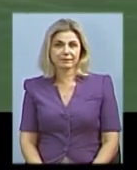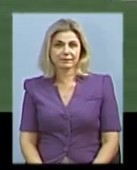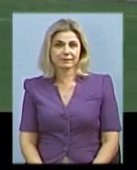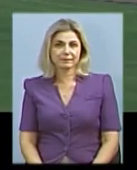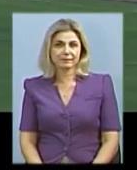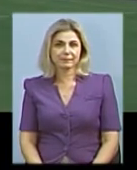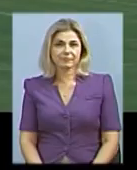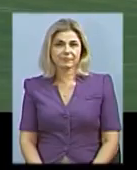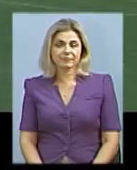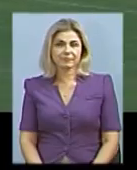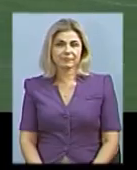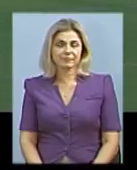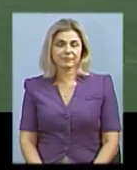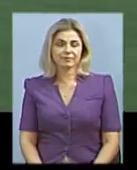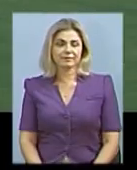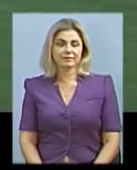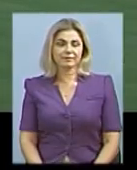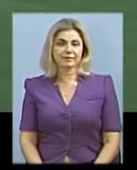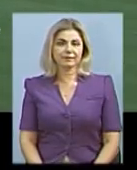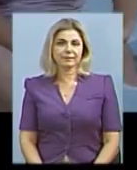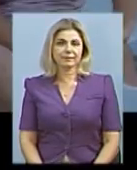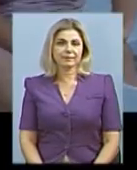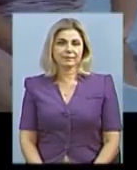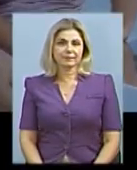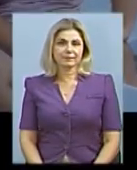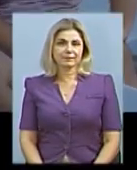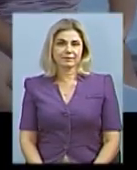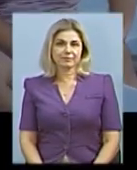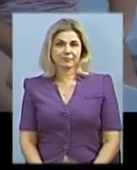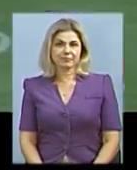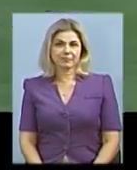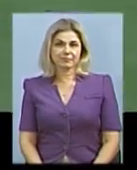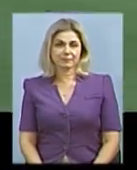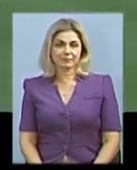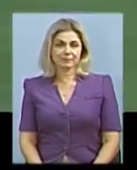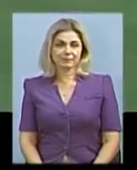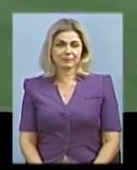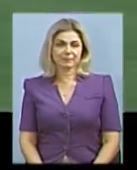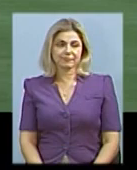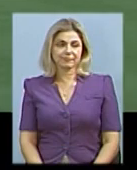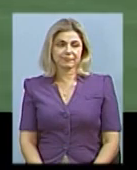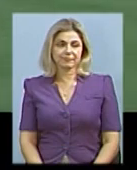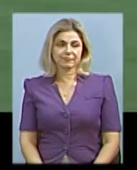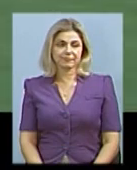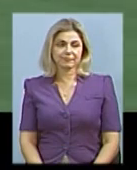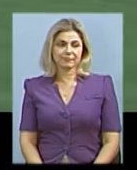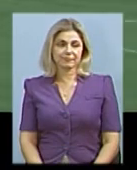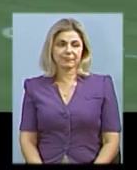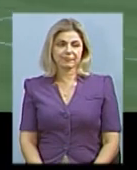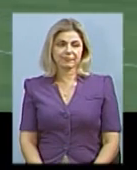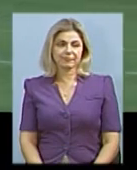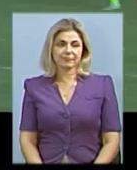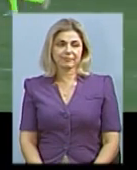Семенина виконував штрафний по центру з 20 метрів, але влучив у стінку. Через 5 хвилин Сергій Кравченко втік від захисників, але не